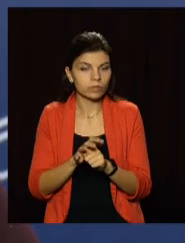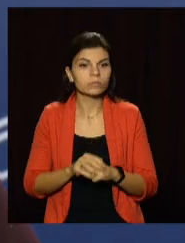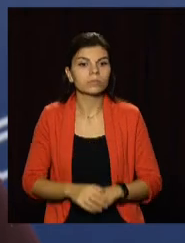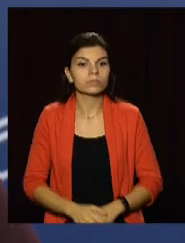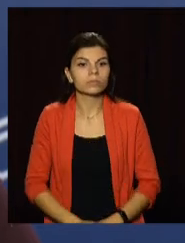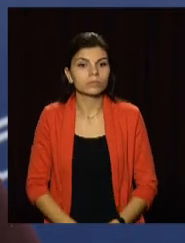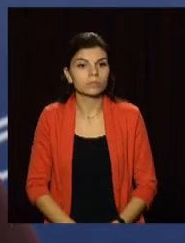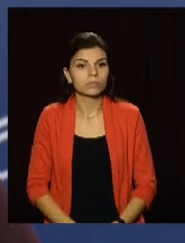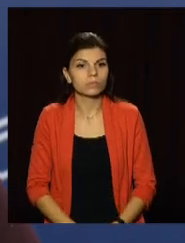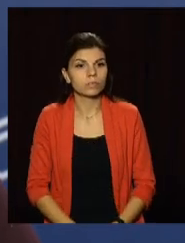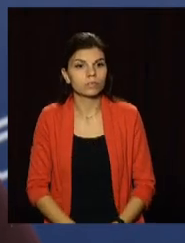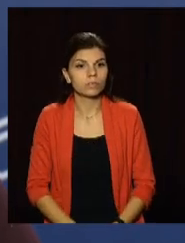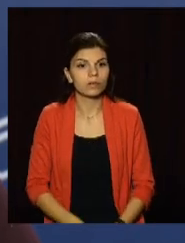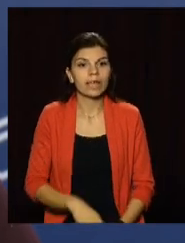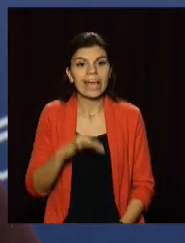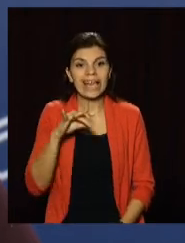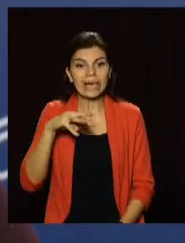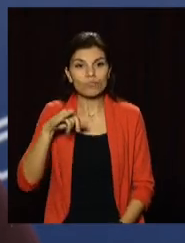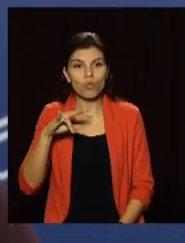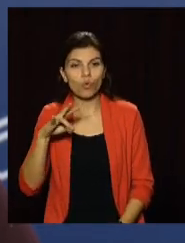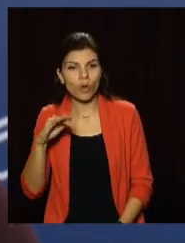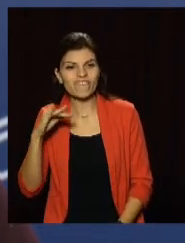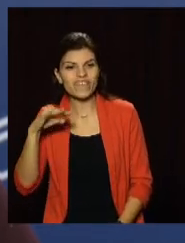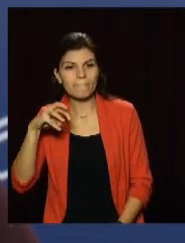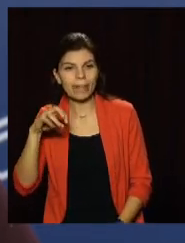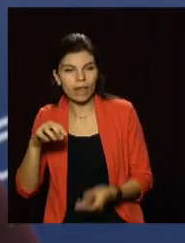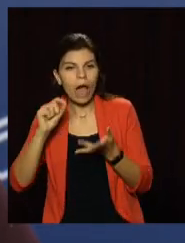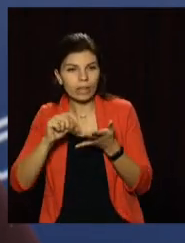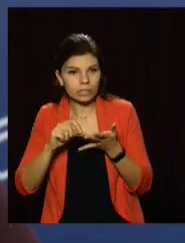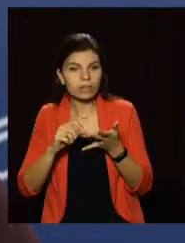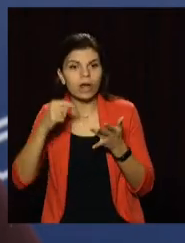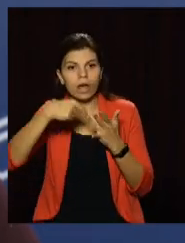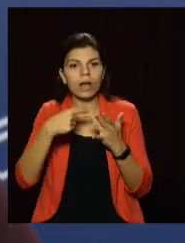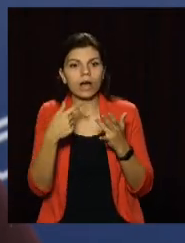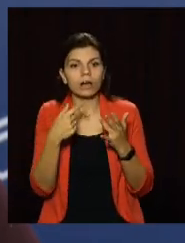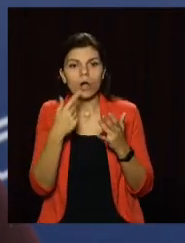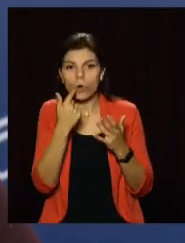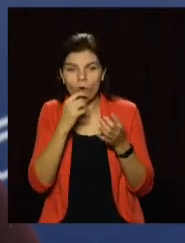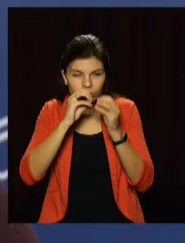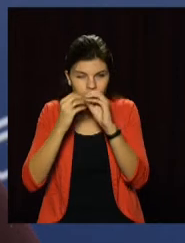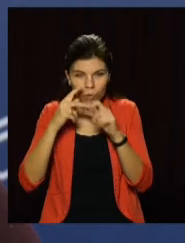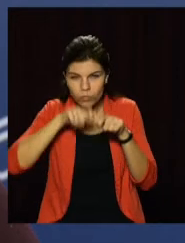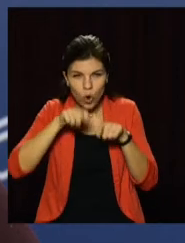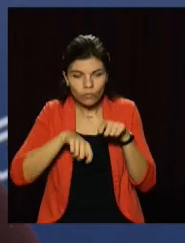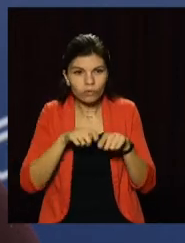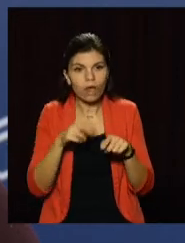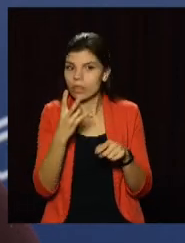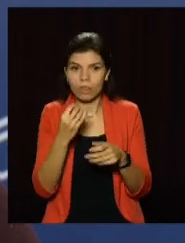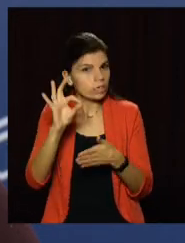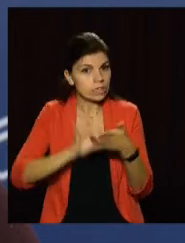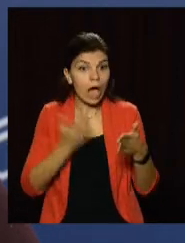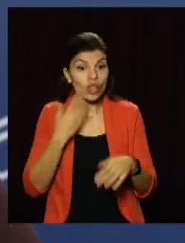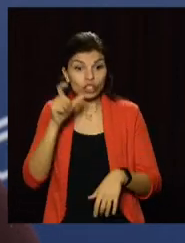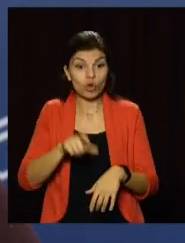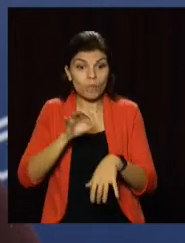ПЛР-діагностики. Імуноферментний аналіз визначає декілька видів імуноглобулінів, і кожен вид з'являється не відразу від початку